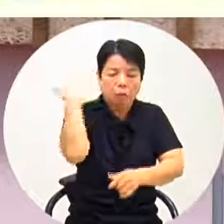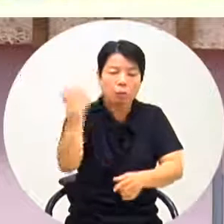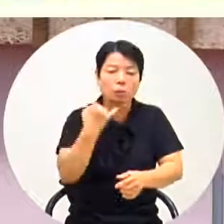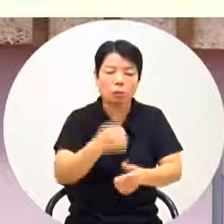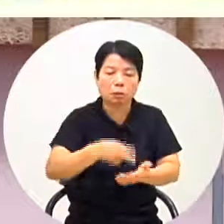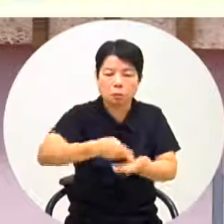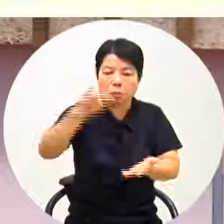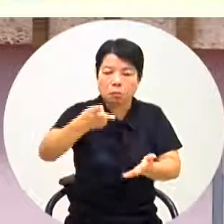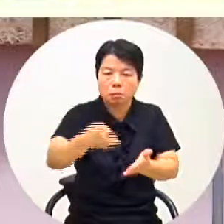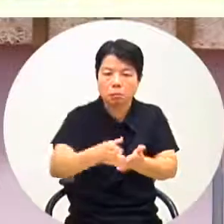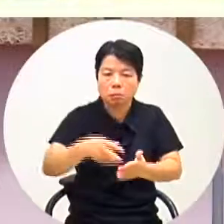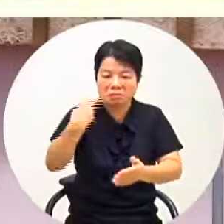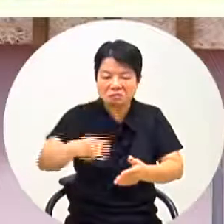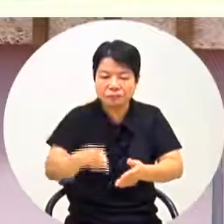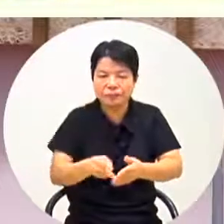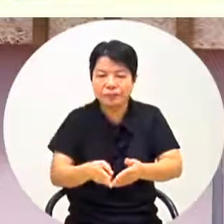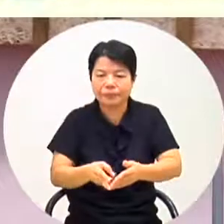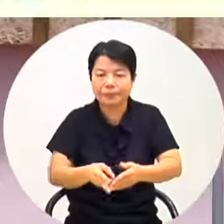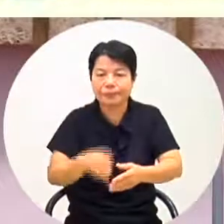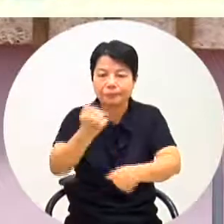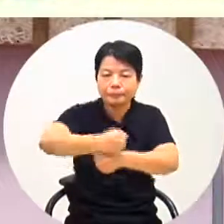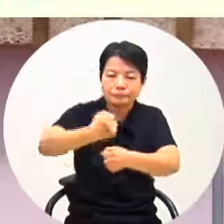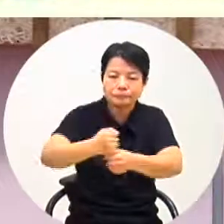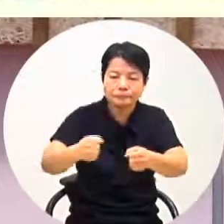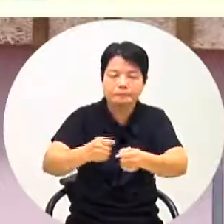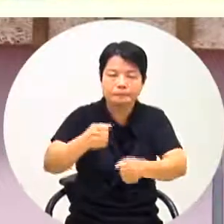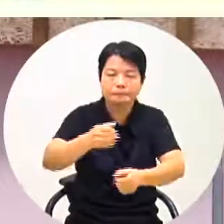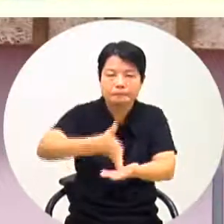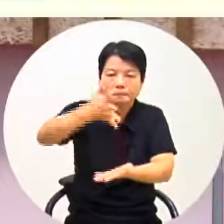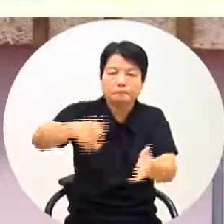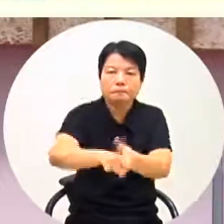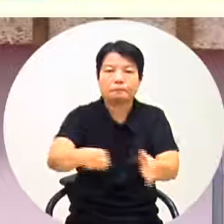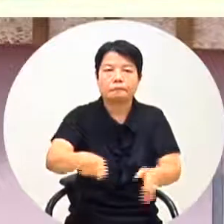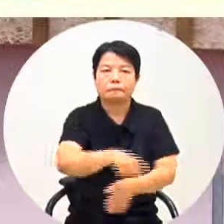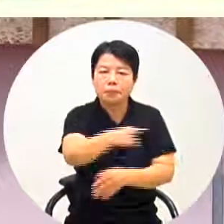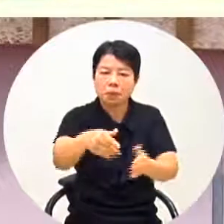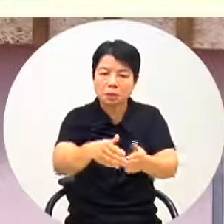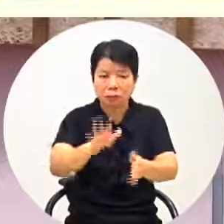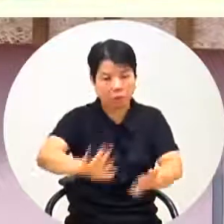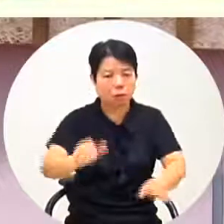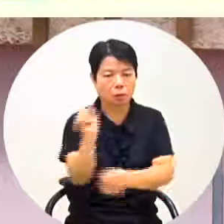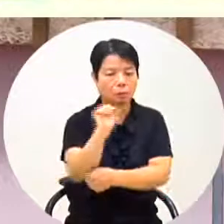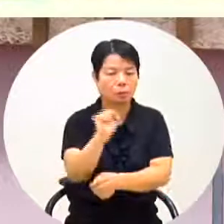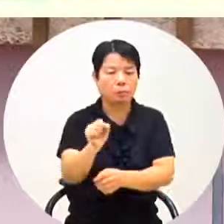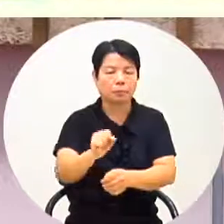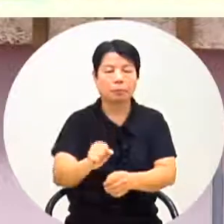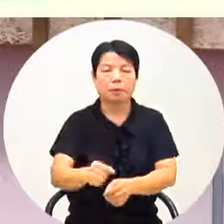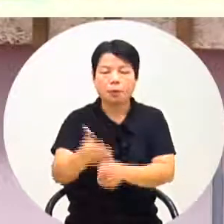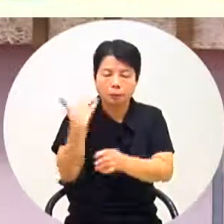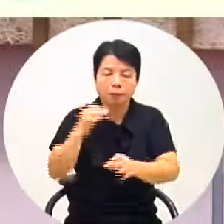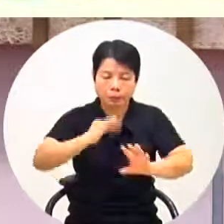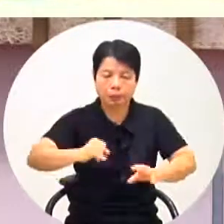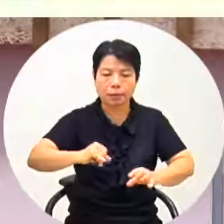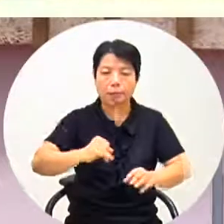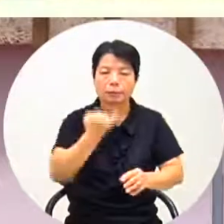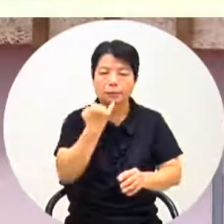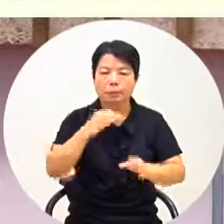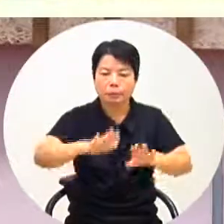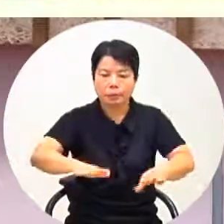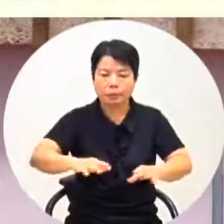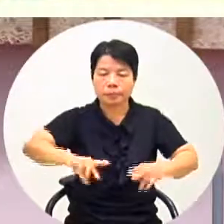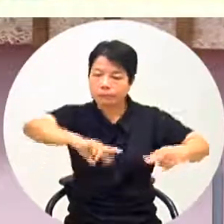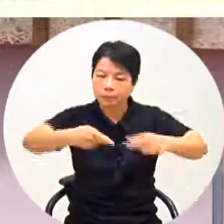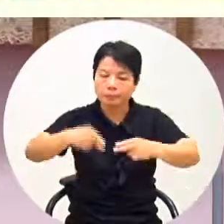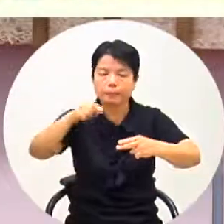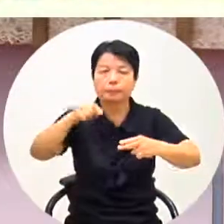可是现在不行啊。现在不行的时候，大家就会计较说，是不是应该来调整这个建蔽率？来，我